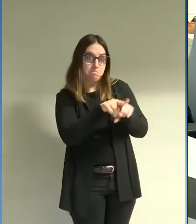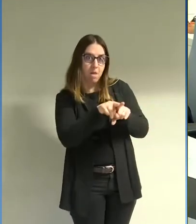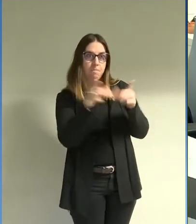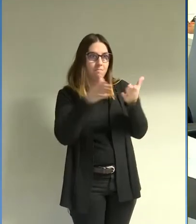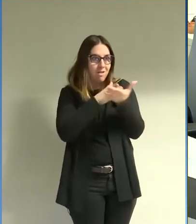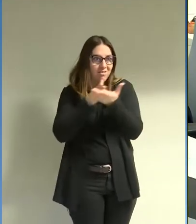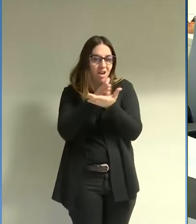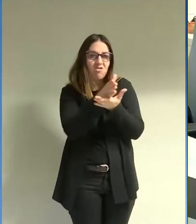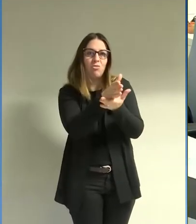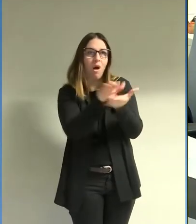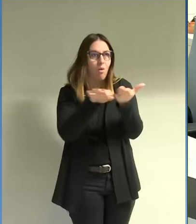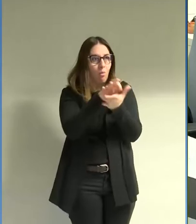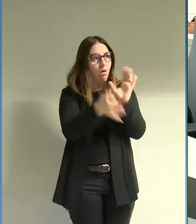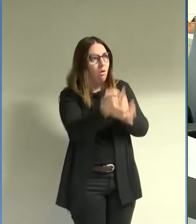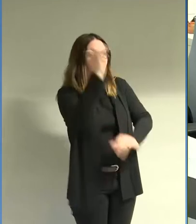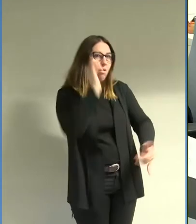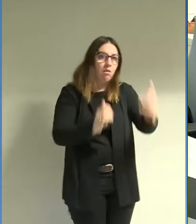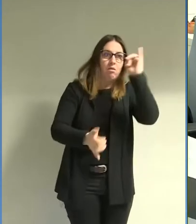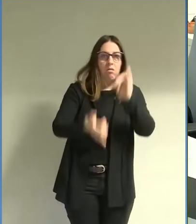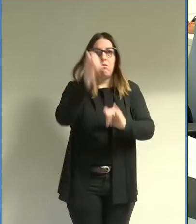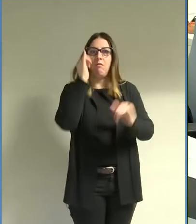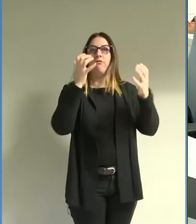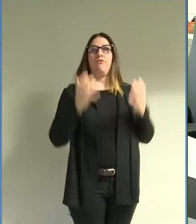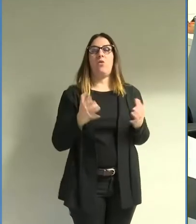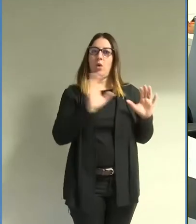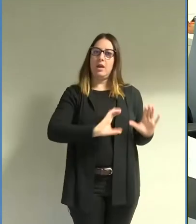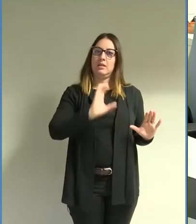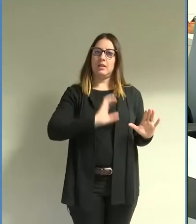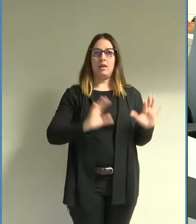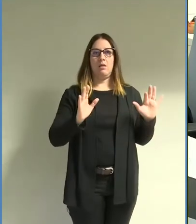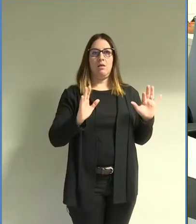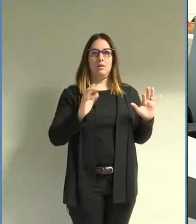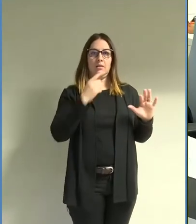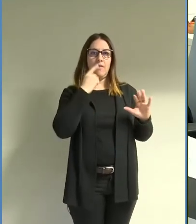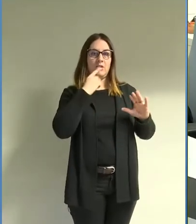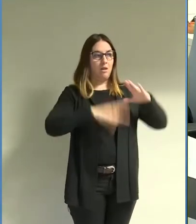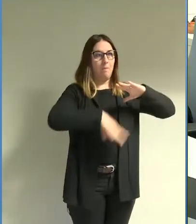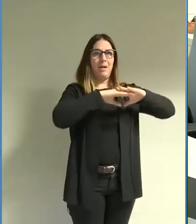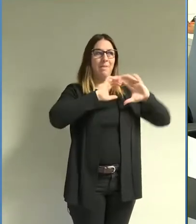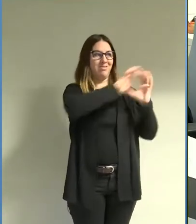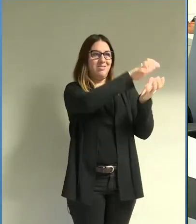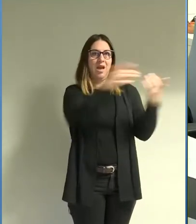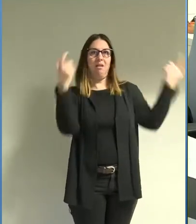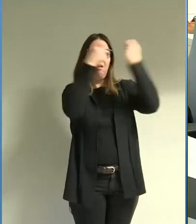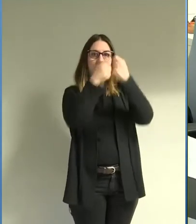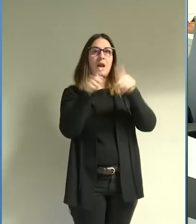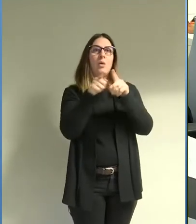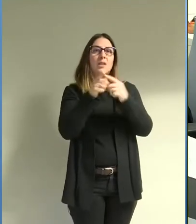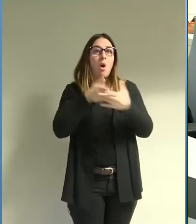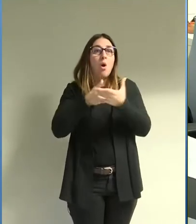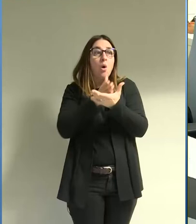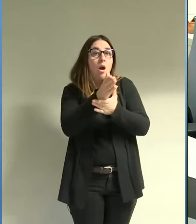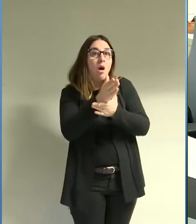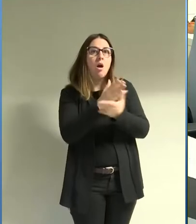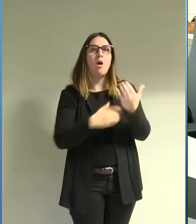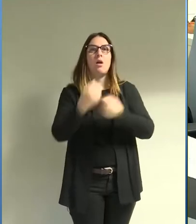trajectoire jeudi à nantes quand même prendre l'initiative qu'ils soient qui mêle à la fois cette question de l'atterrissage est planétaire et de la construction d'une stratégie de résilience c'est deux